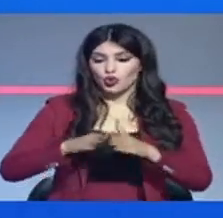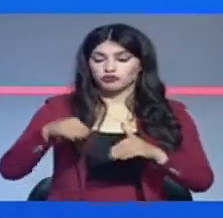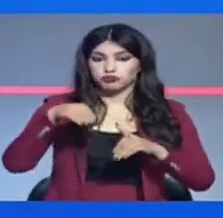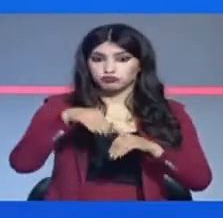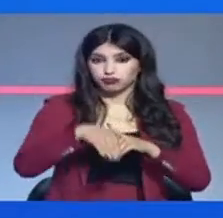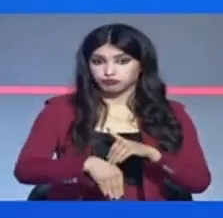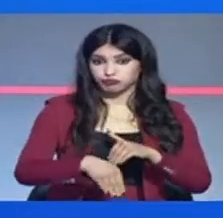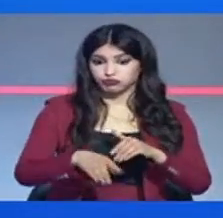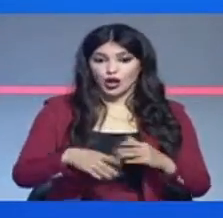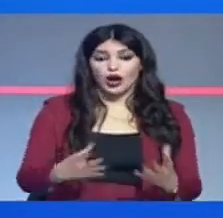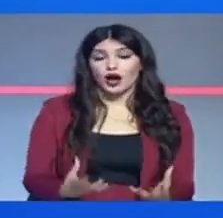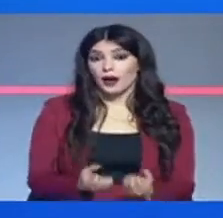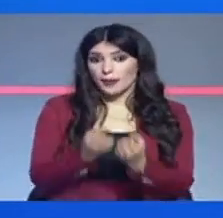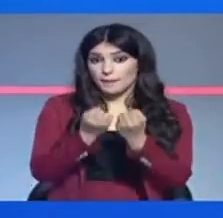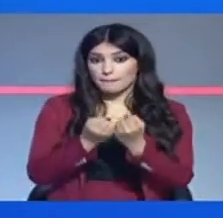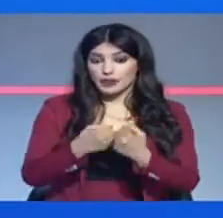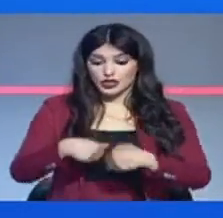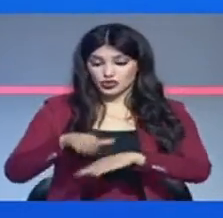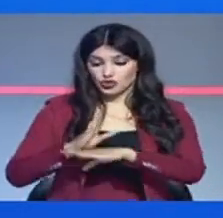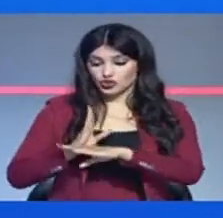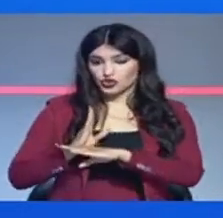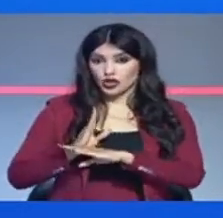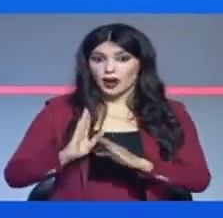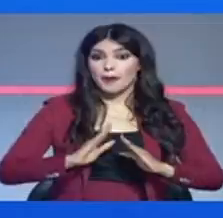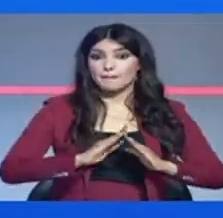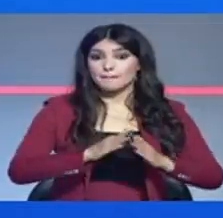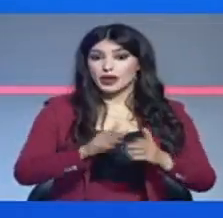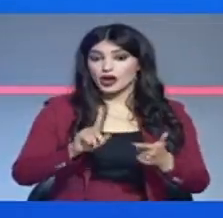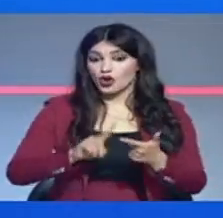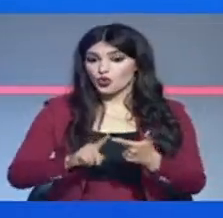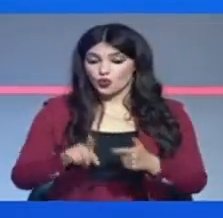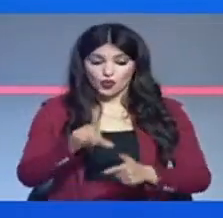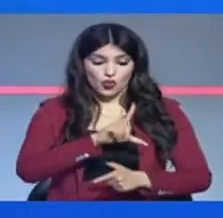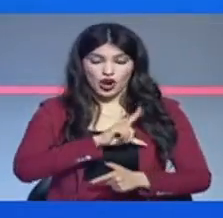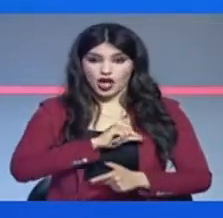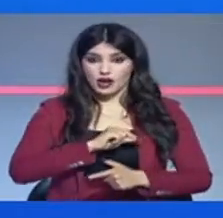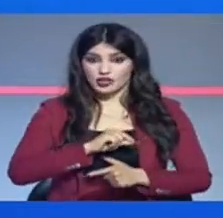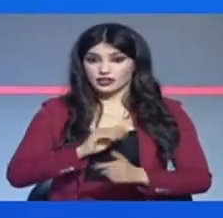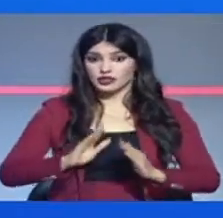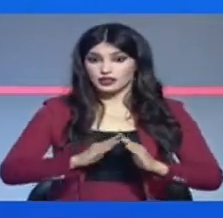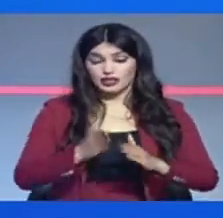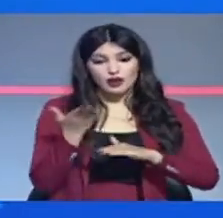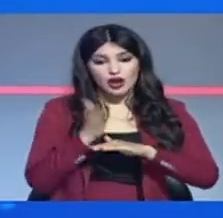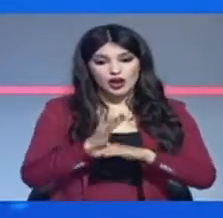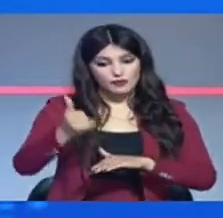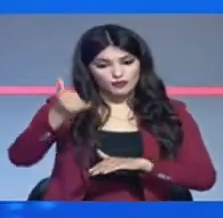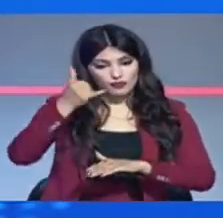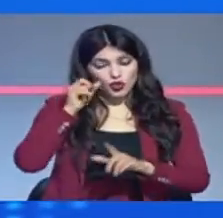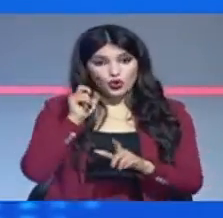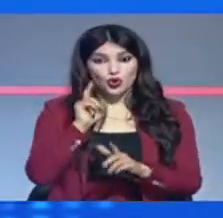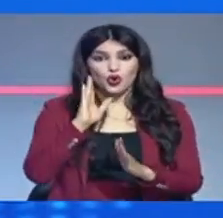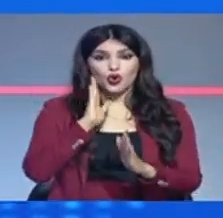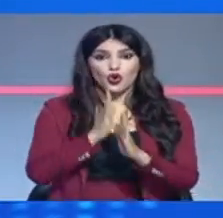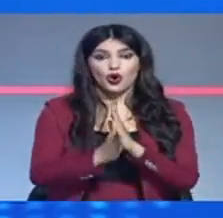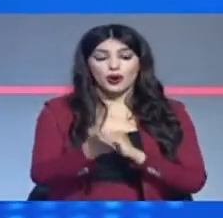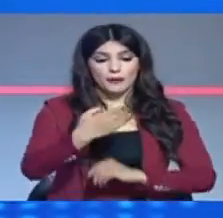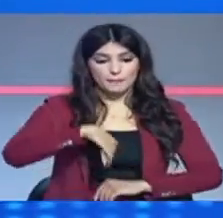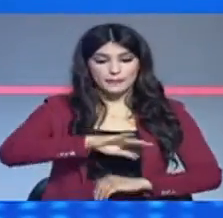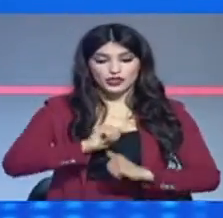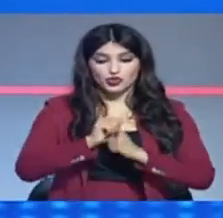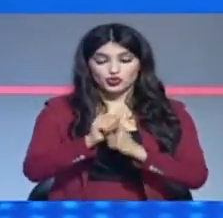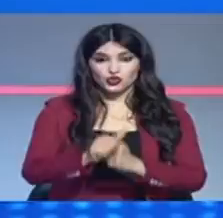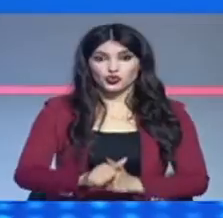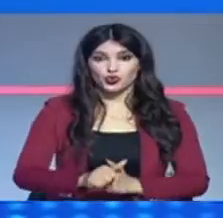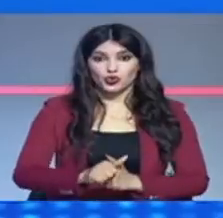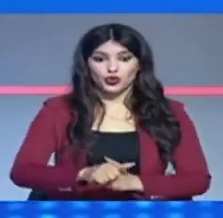الانقاذ التي امنتها قوات جيش البحر والحرس الوطنيين يقدمها مباشره عبر الهاتف ناطق رسمي باسم الحرس الوطني